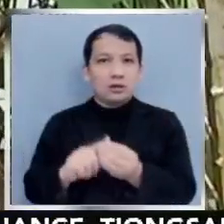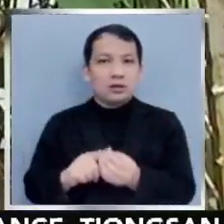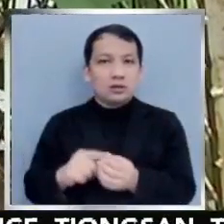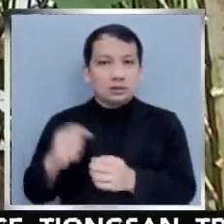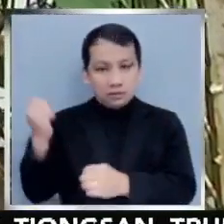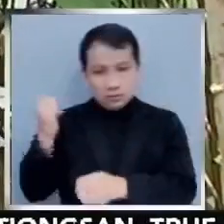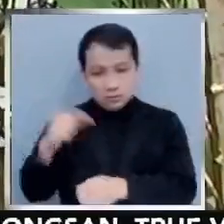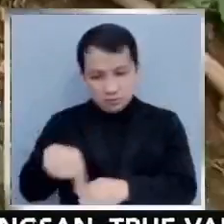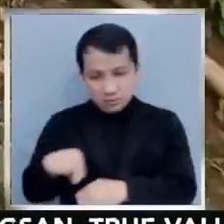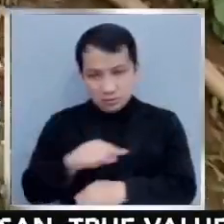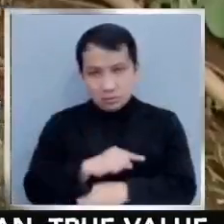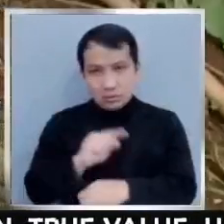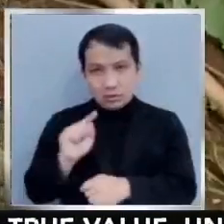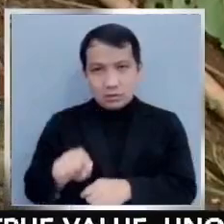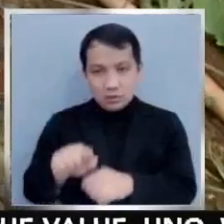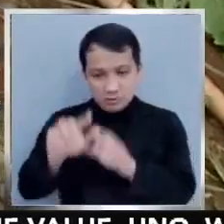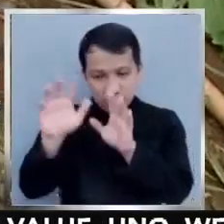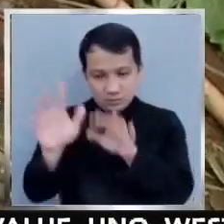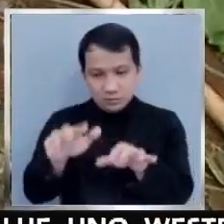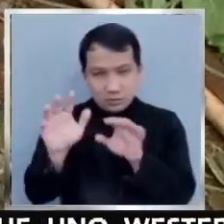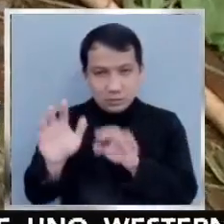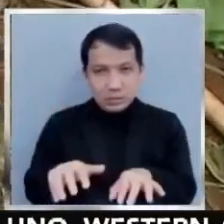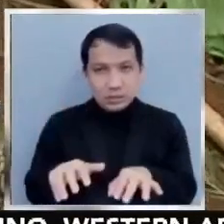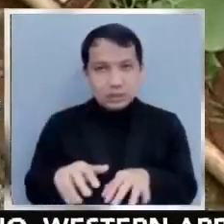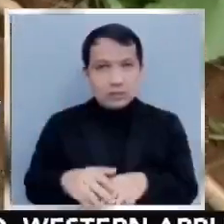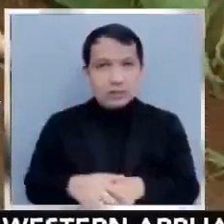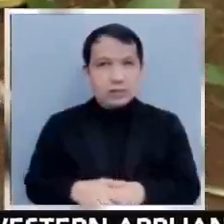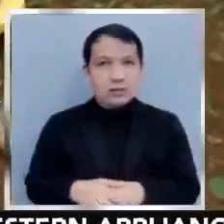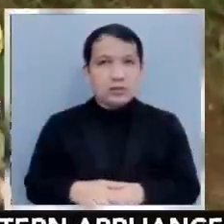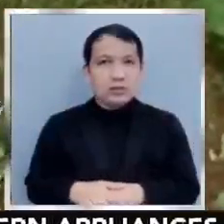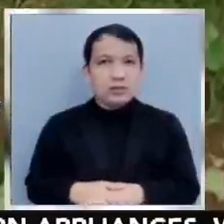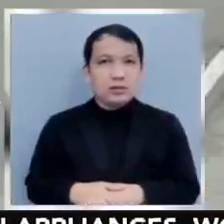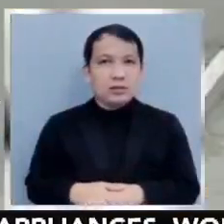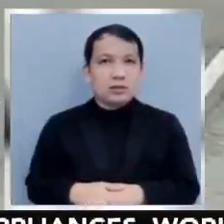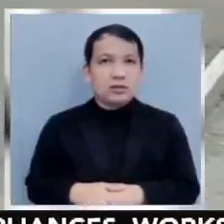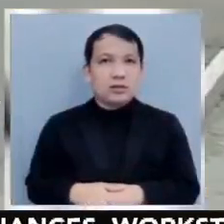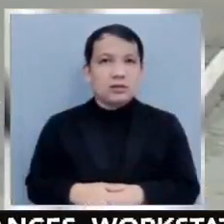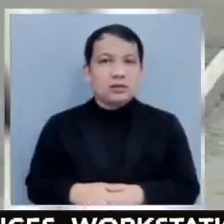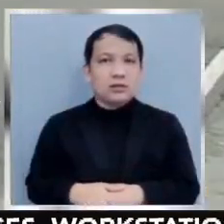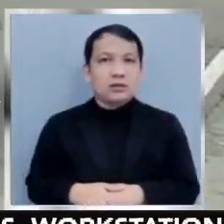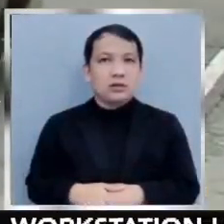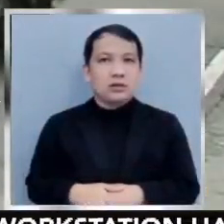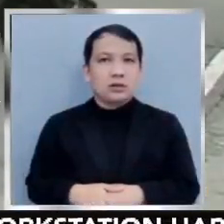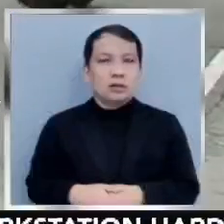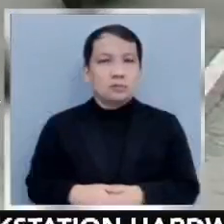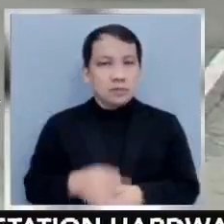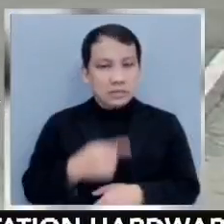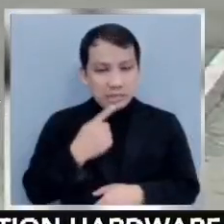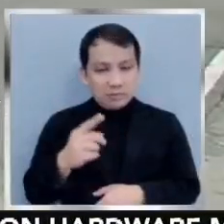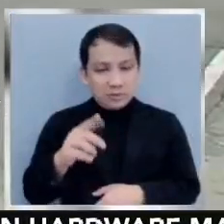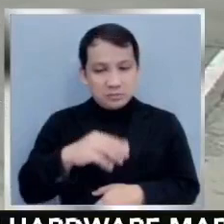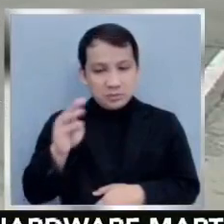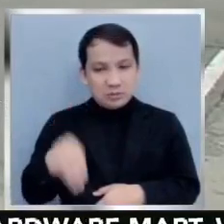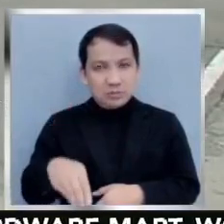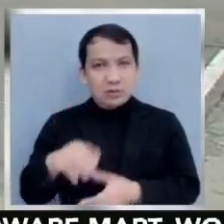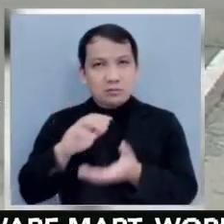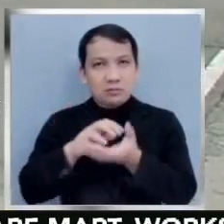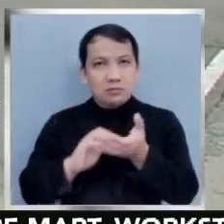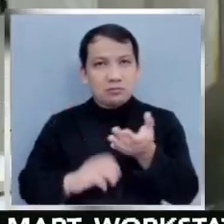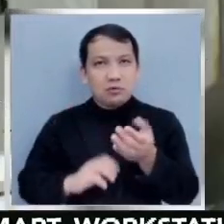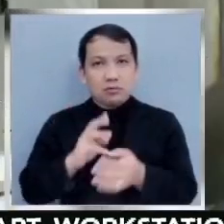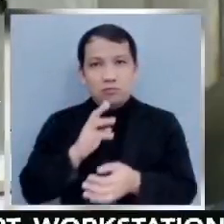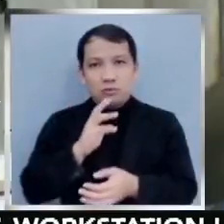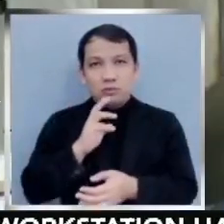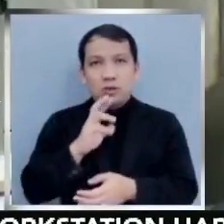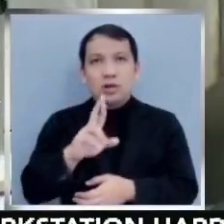siya na uulan. Igaganyan ko na lang sa drum. Sabi ng Maynilad, nabawasan ang kanilang raw water